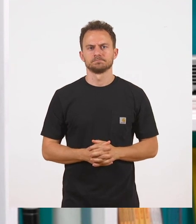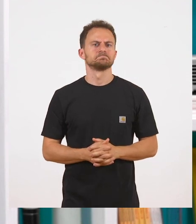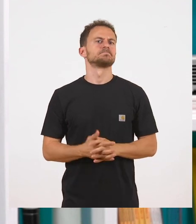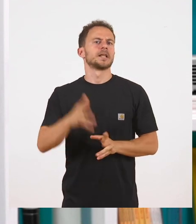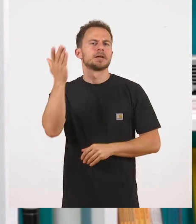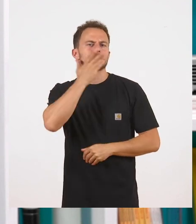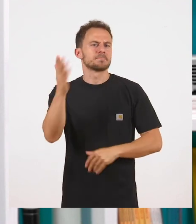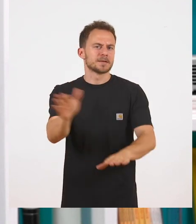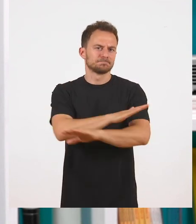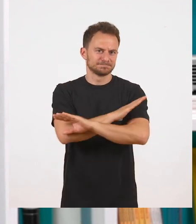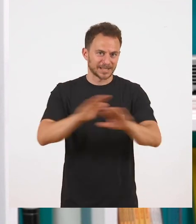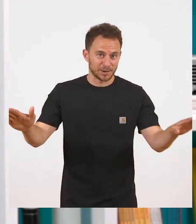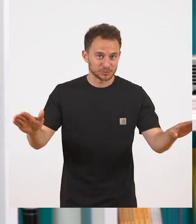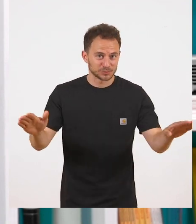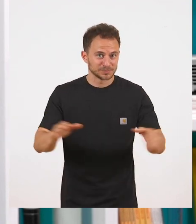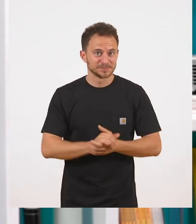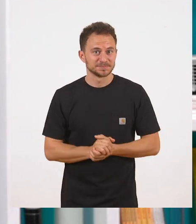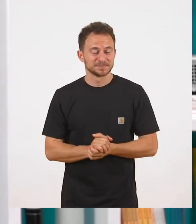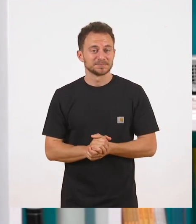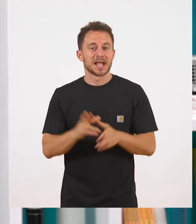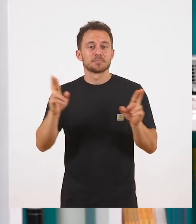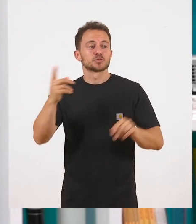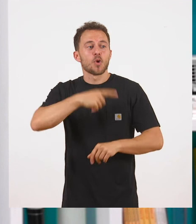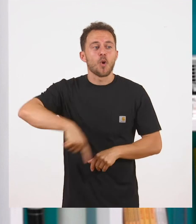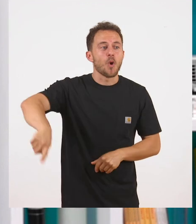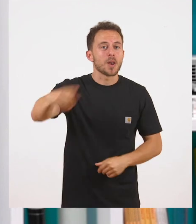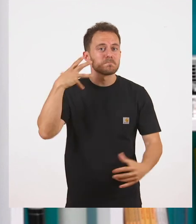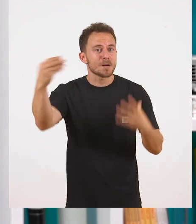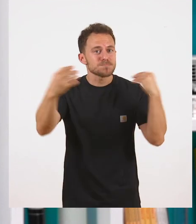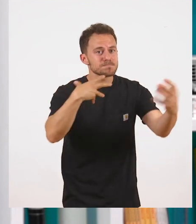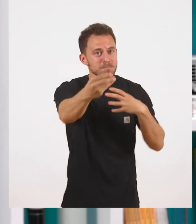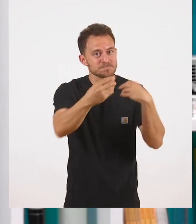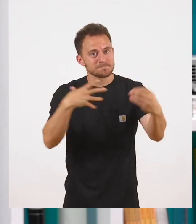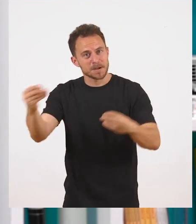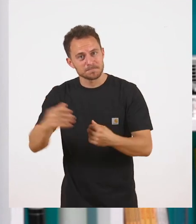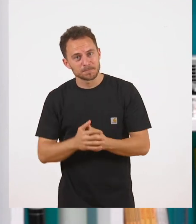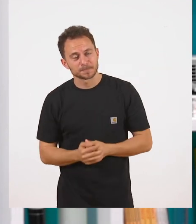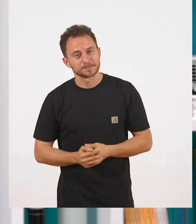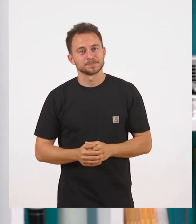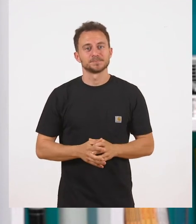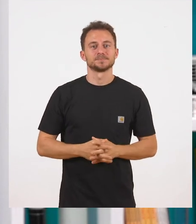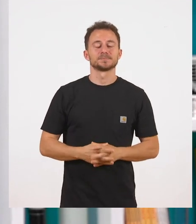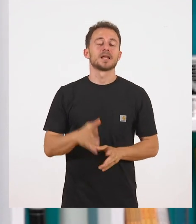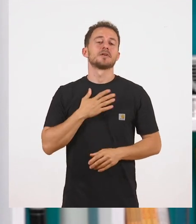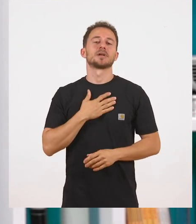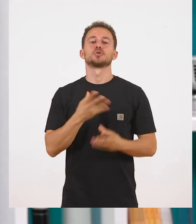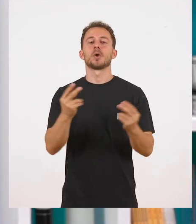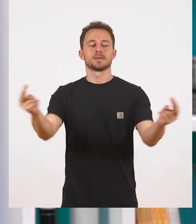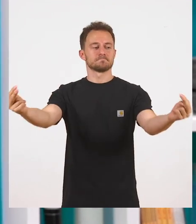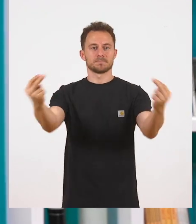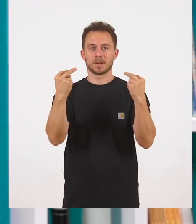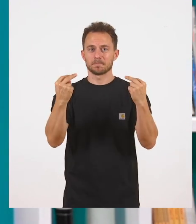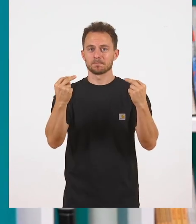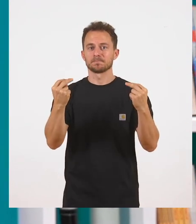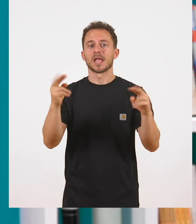Αυτό λοιπόν ήταν, παιδιά, το μάθημά μας για σήμερα. Ελπίζω να έλυσα κάποιες απορίες. Σας ευχαριστώ πολύ για την προσοχή σας